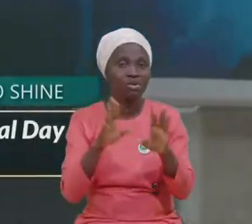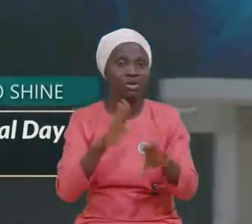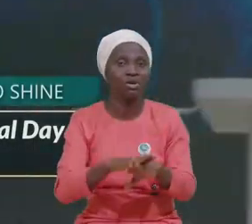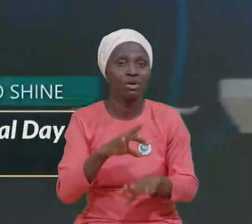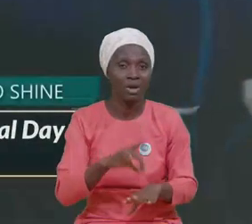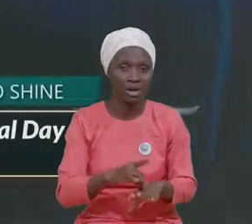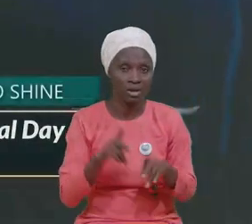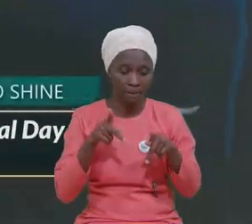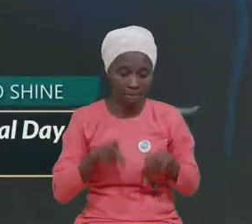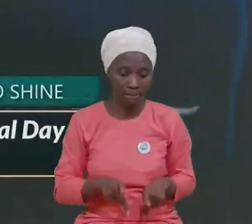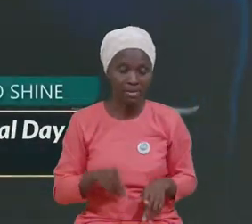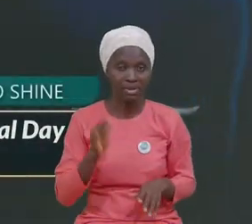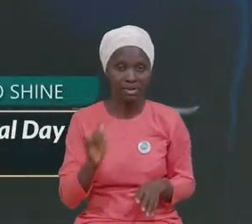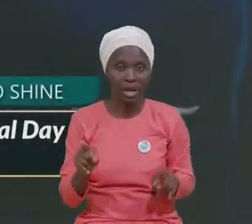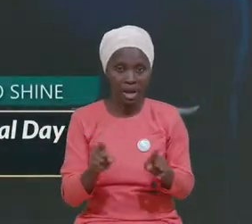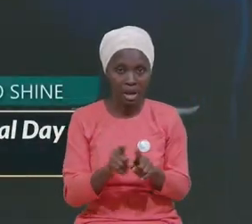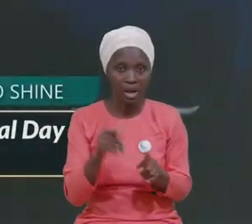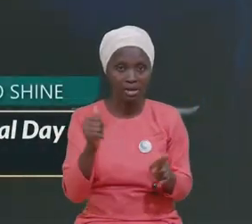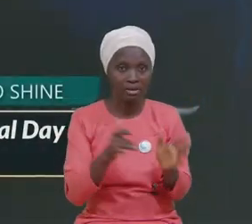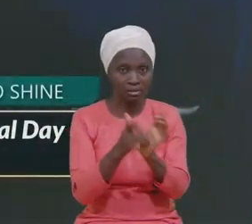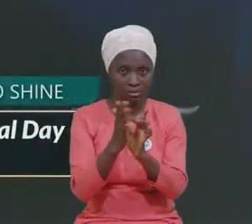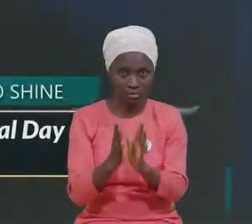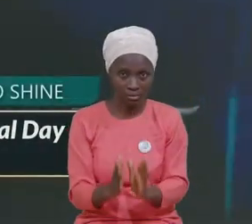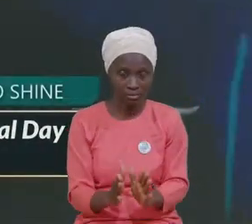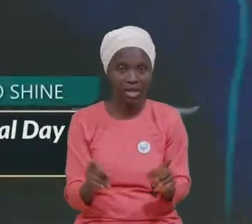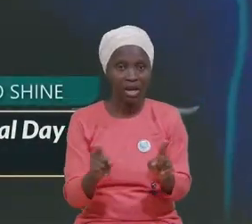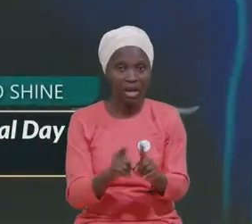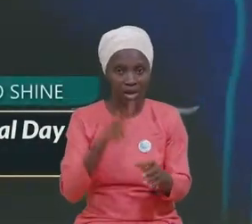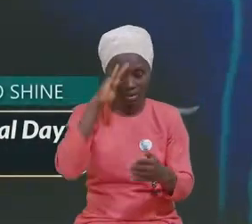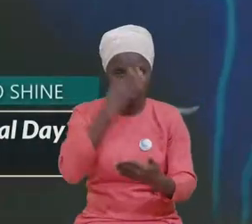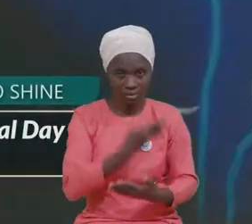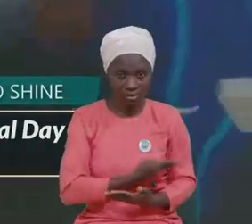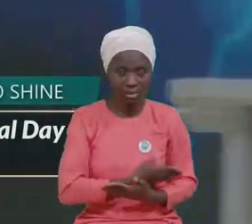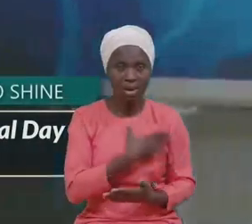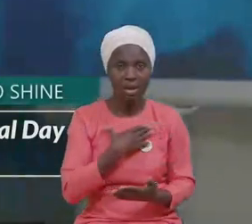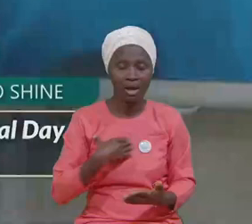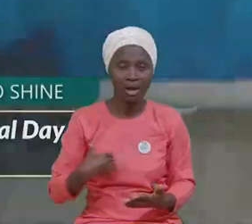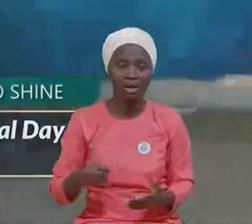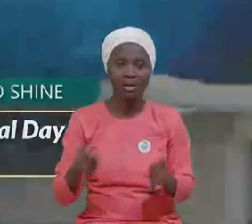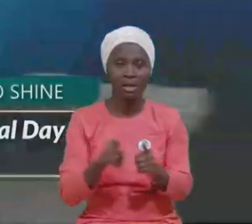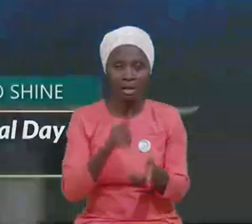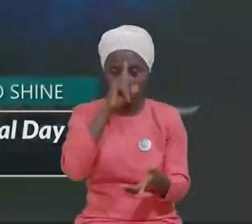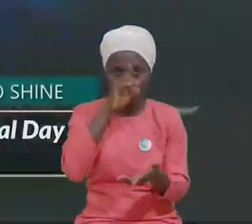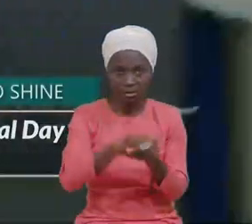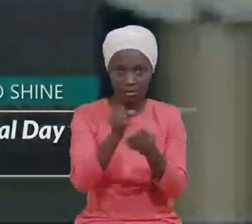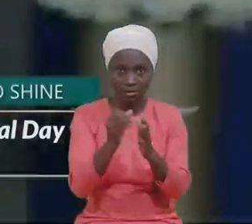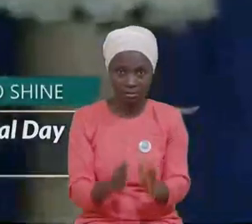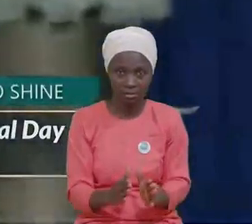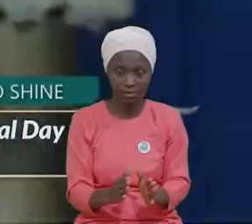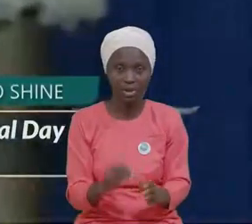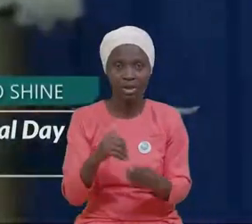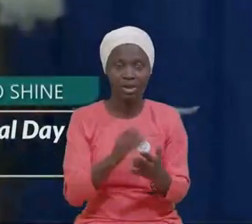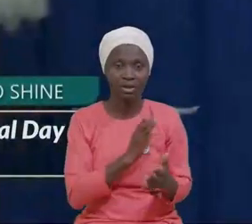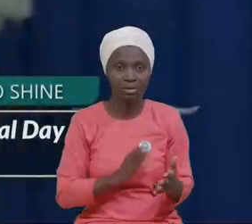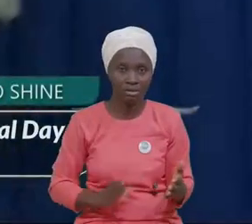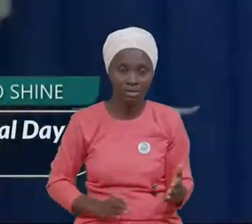terre personnellement, en tant que croyants, en tant que fils et saint de Dieu, et quand nous serons au